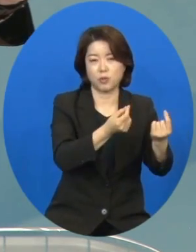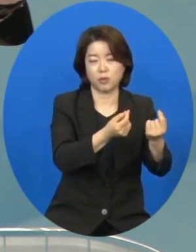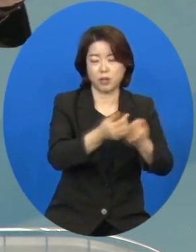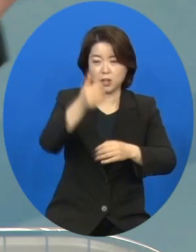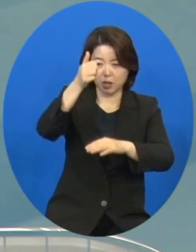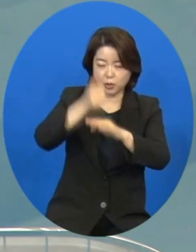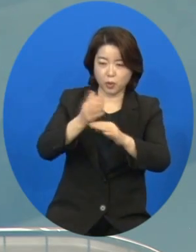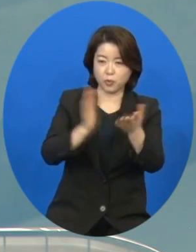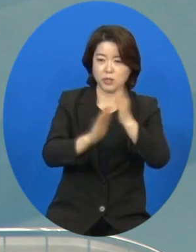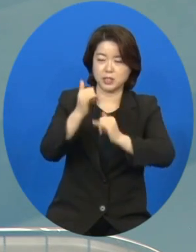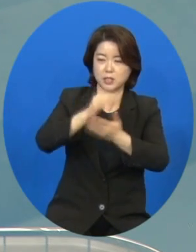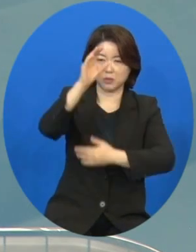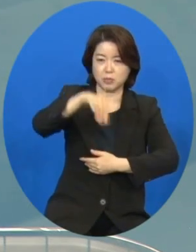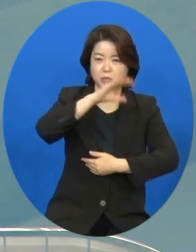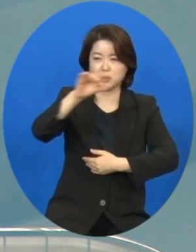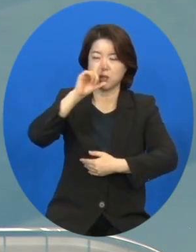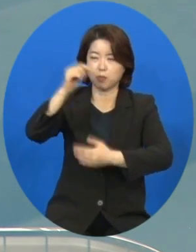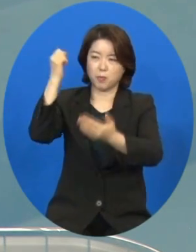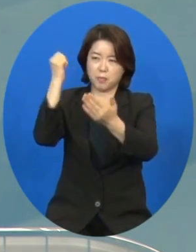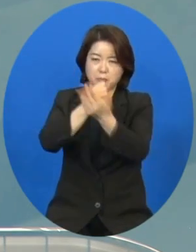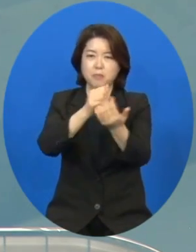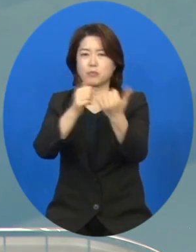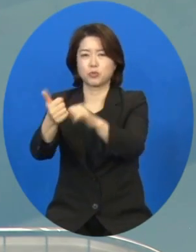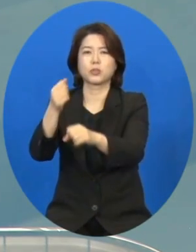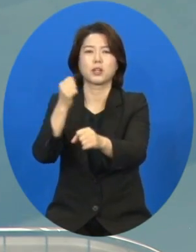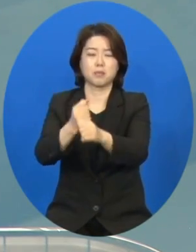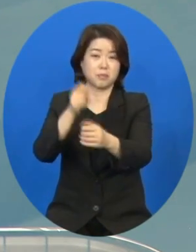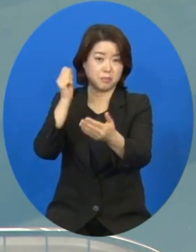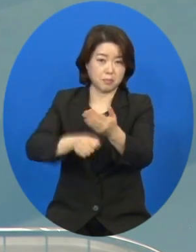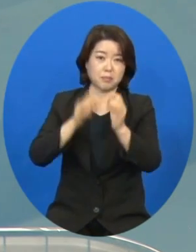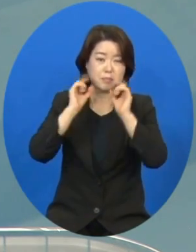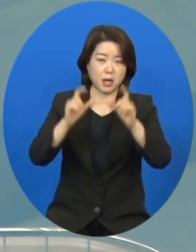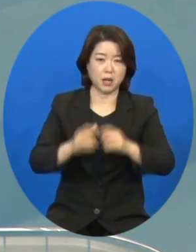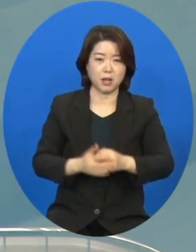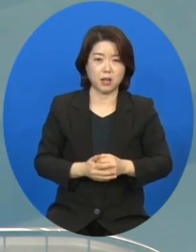박습니다. 그래서 그는 행복했을까요?